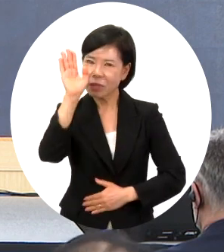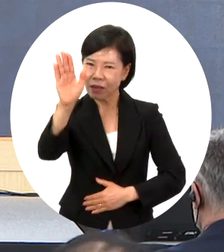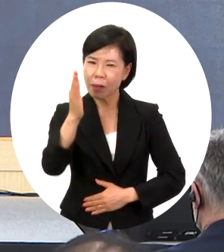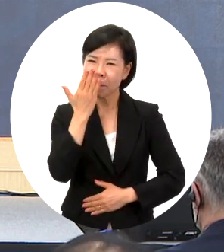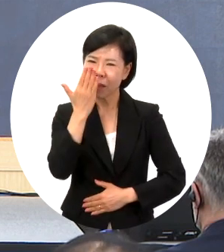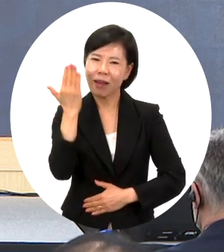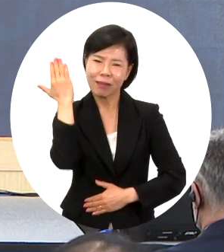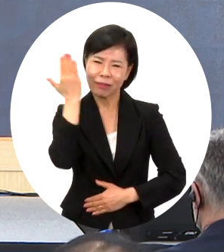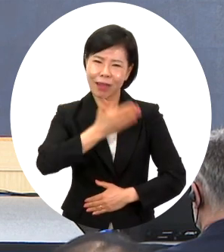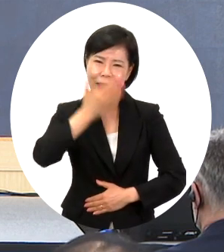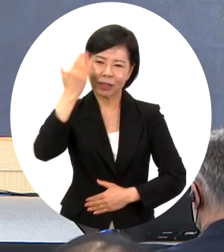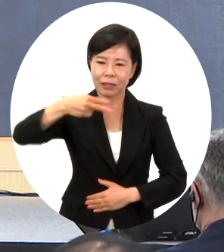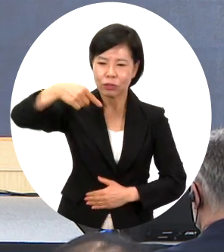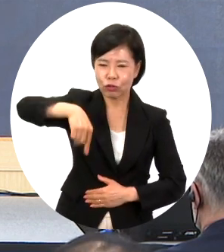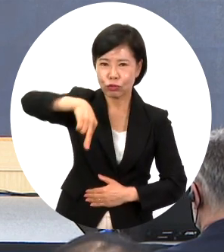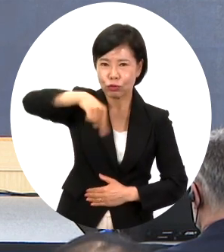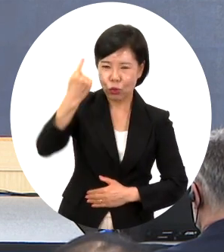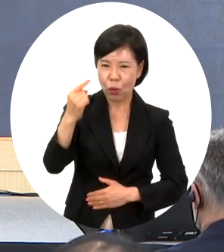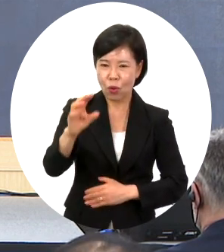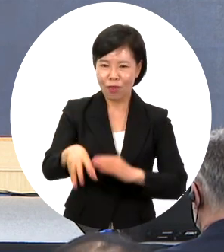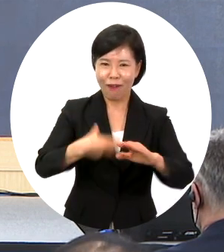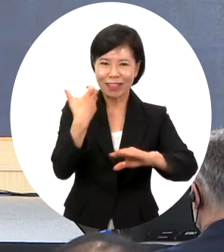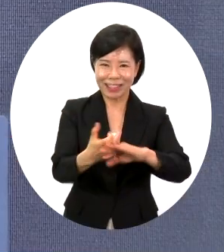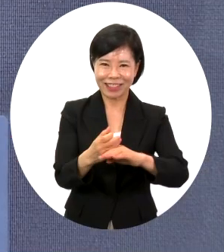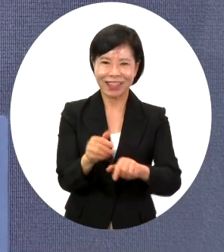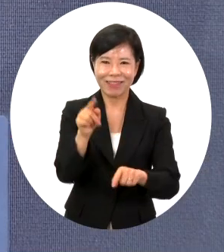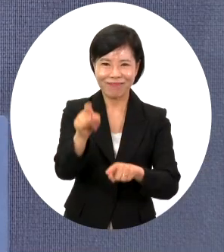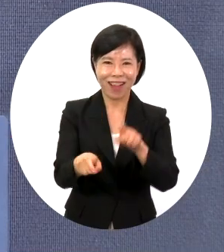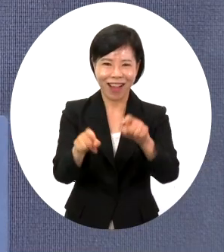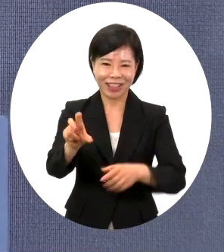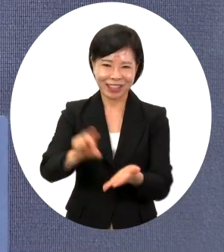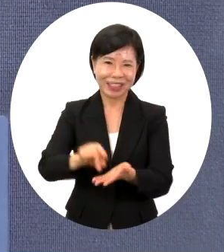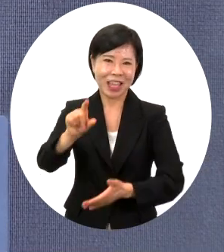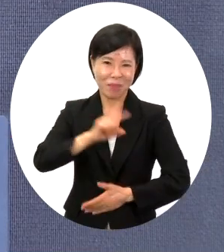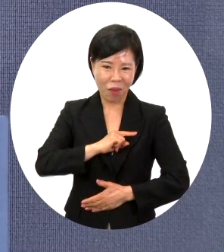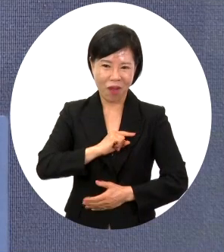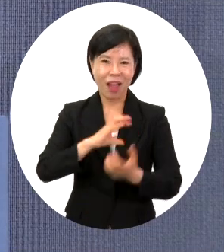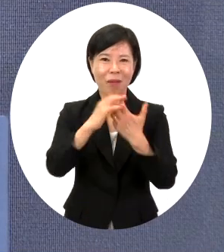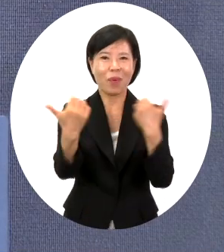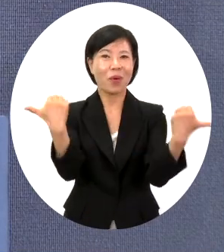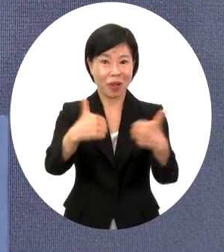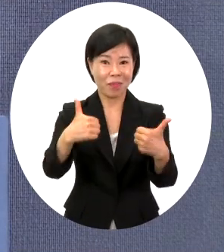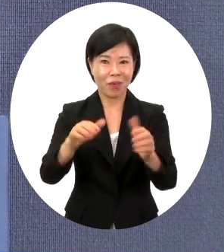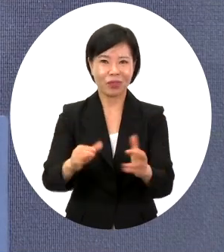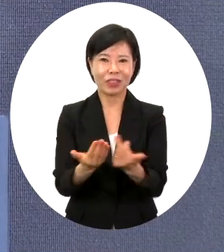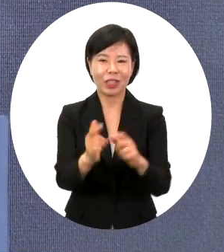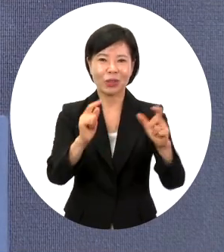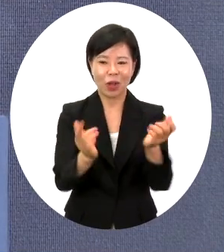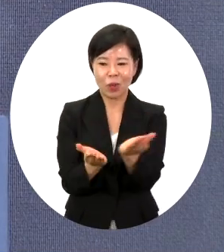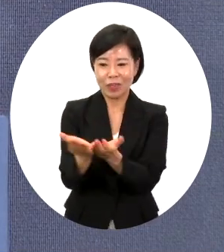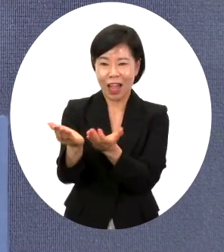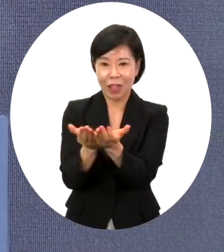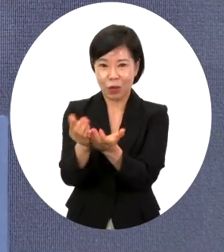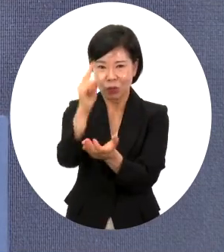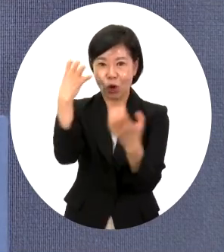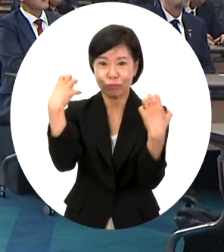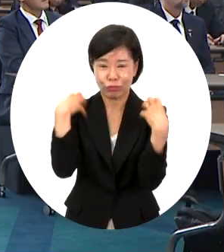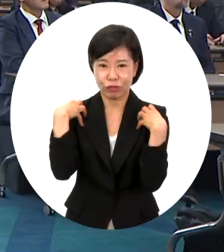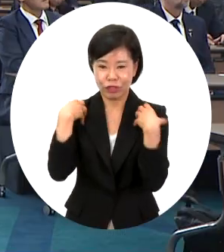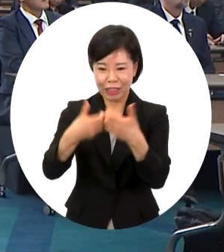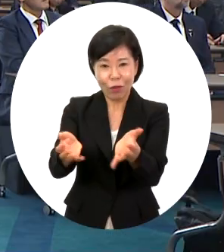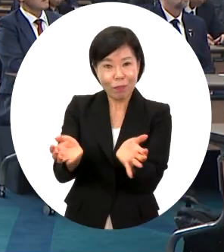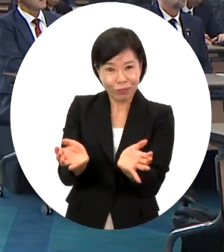지속가능한 청정수소, 혁신으로 나아가는 글로벌 동행을 주제로 마련한 이번 포럼은 제주도와 산업통상자원부가